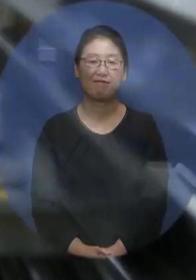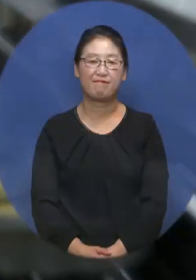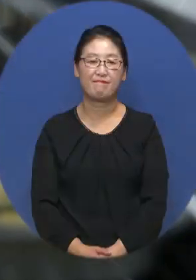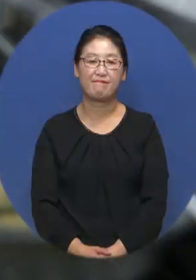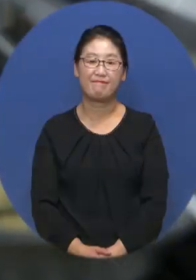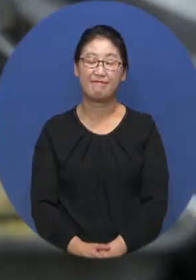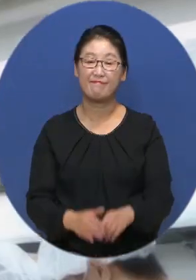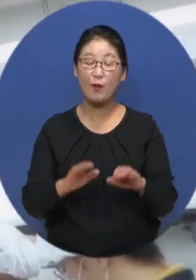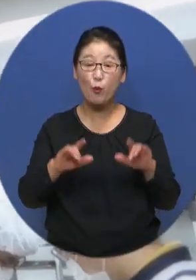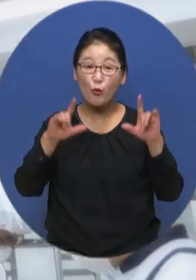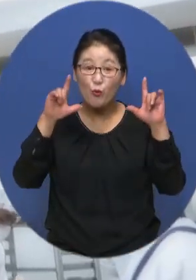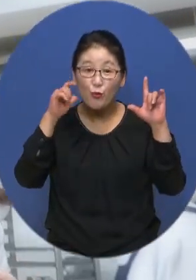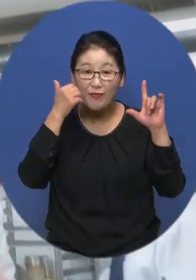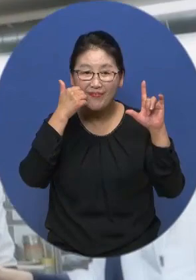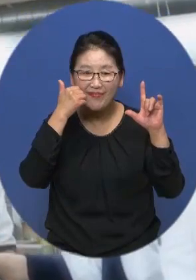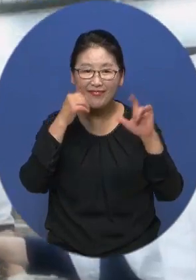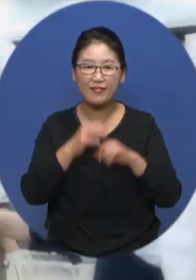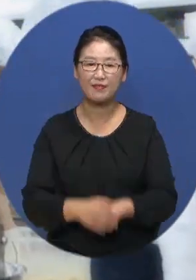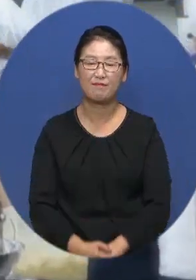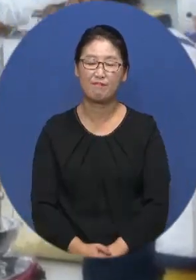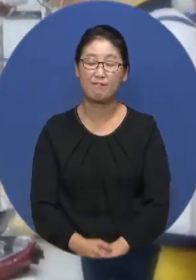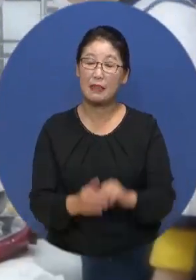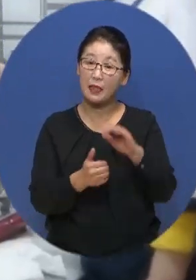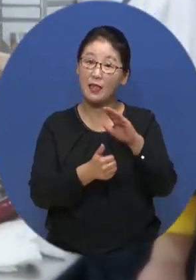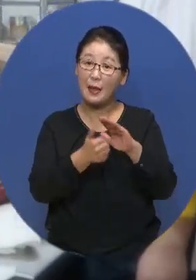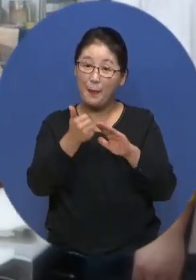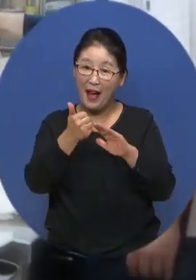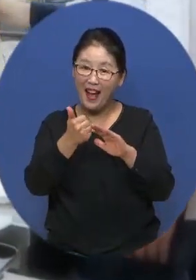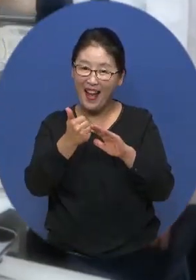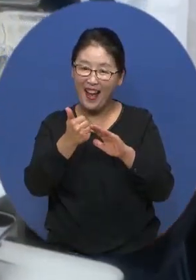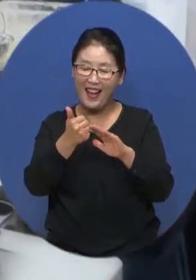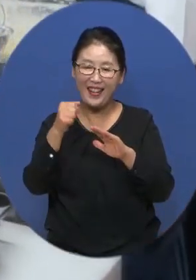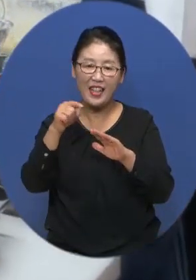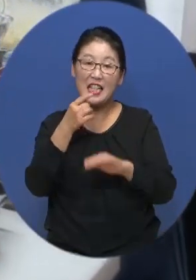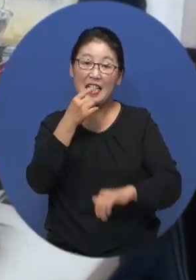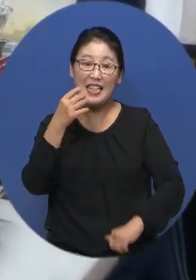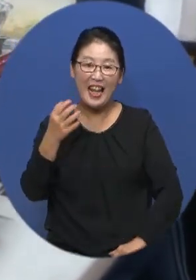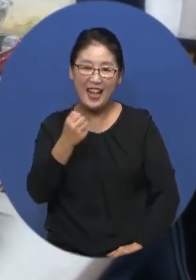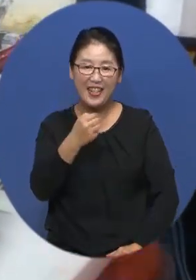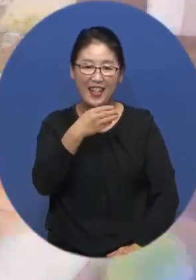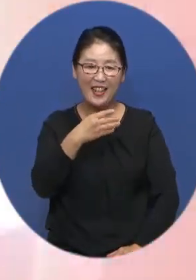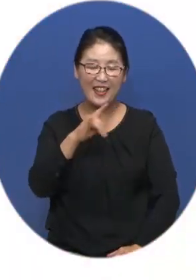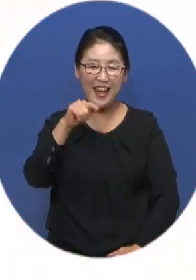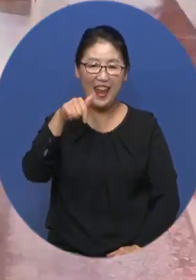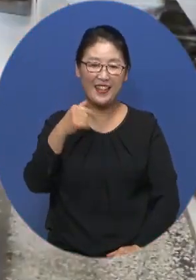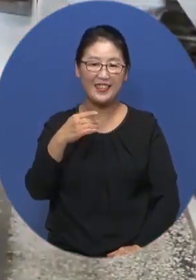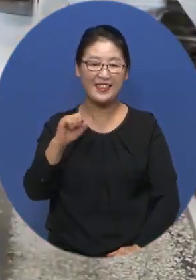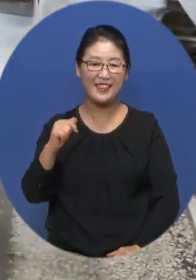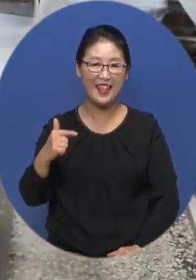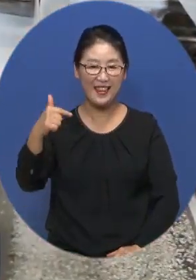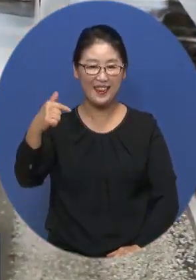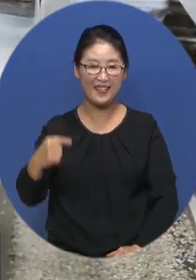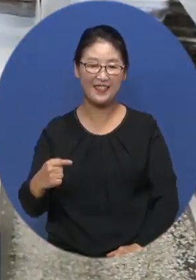희망인 오늘의 주인공, 희망이라는 한 알의 씨앗, 레그렌네입니다.